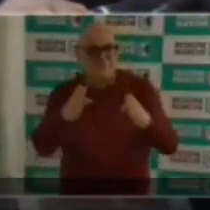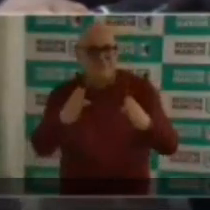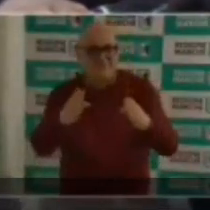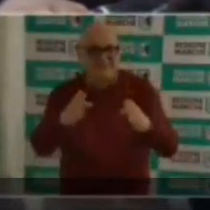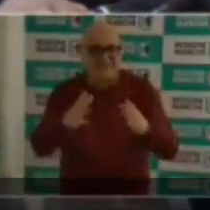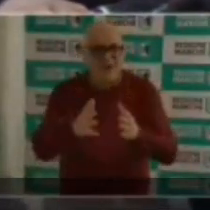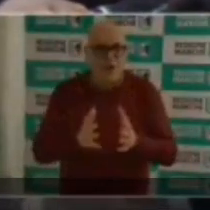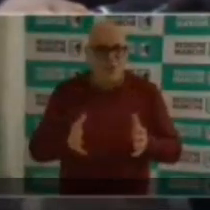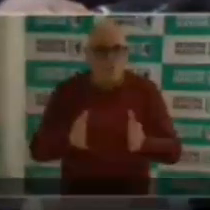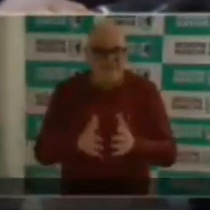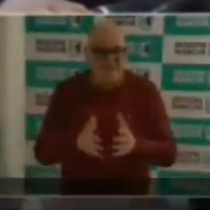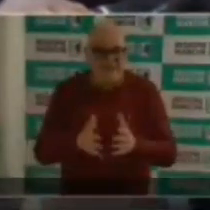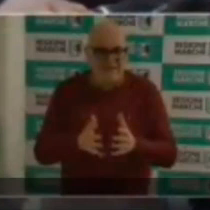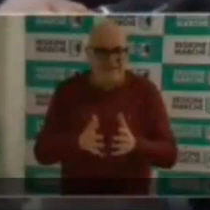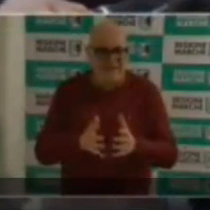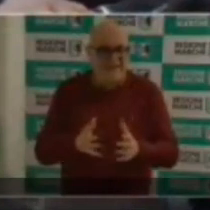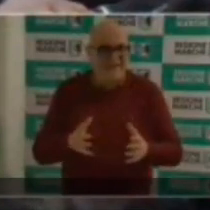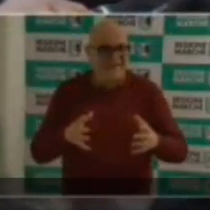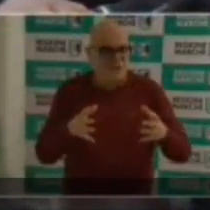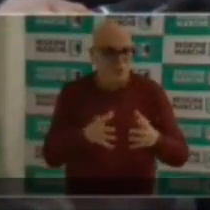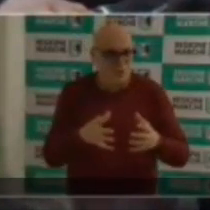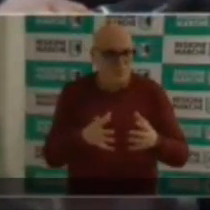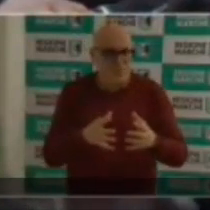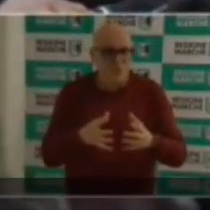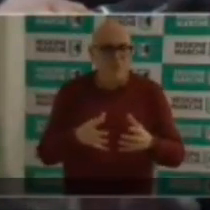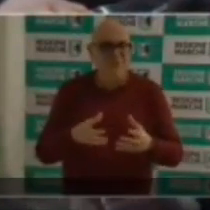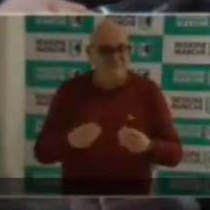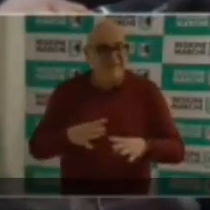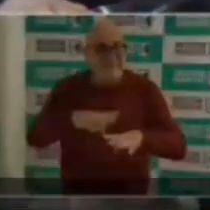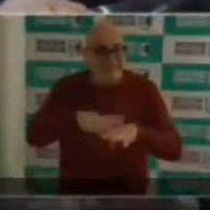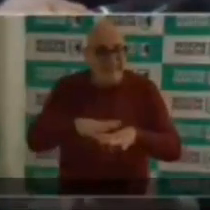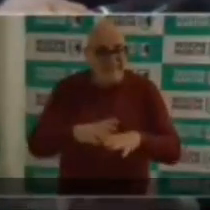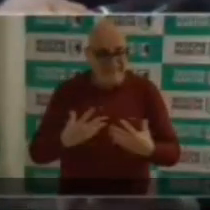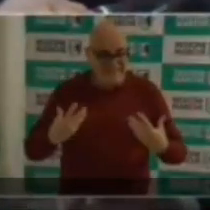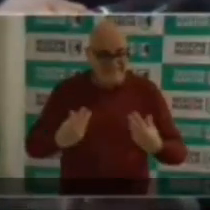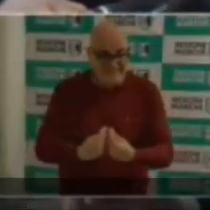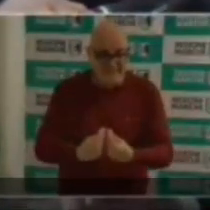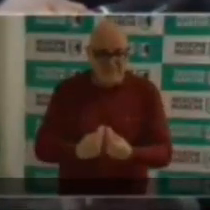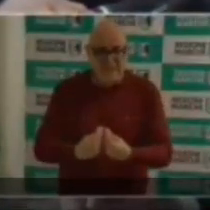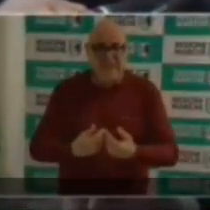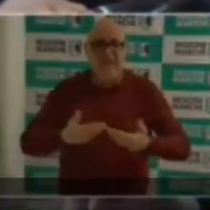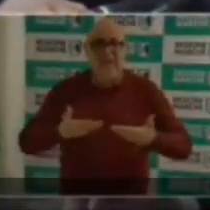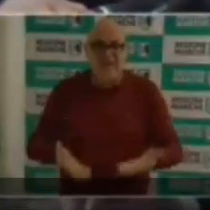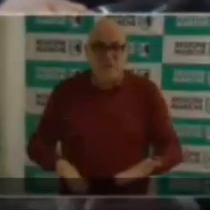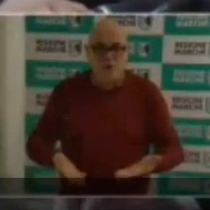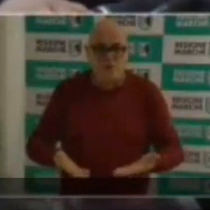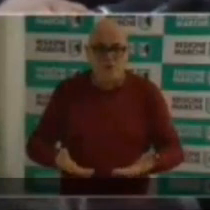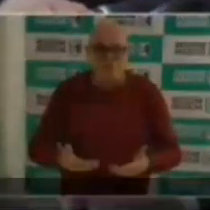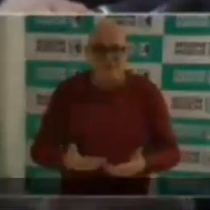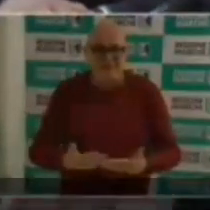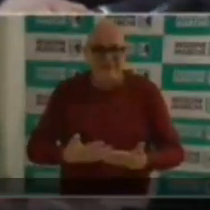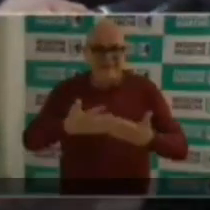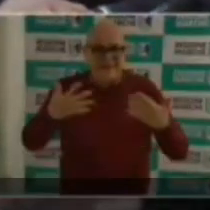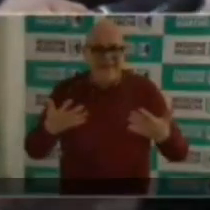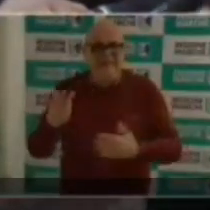prospettiva unitaria di gruppo, di fare rete insieme. Quindi ad oggi i grandi progetti,